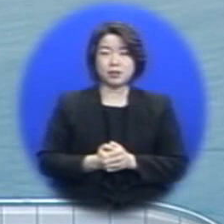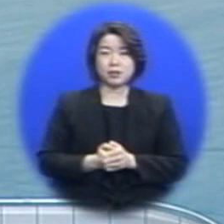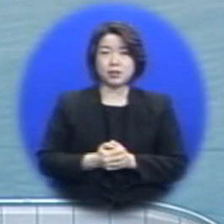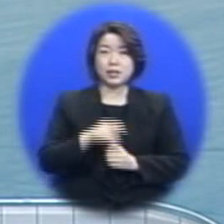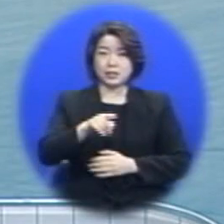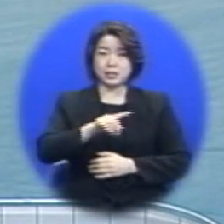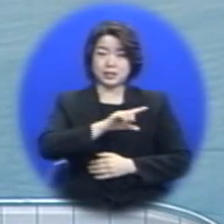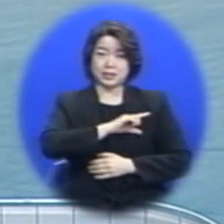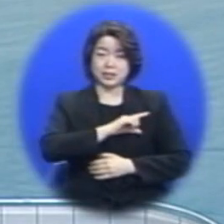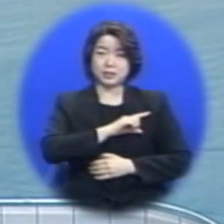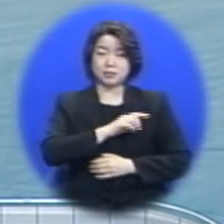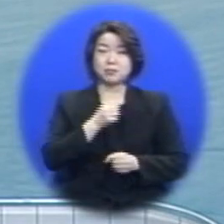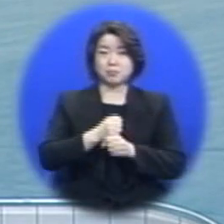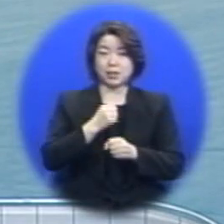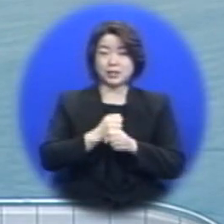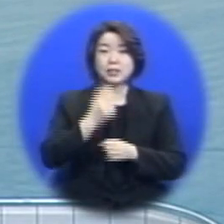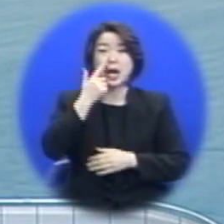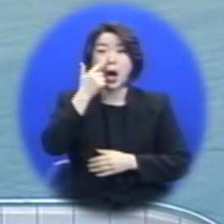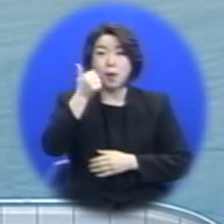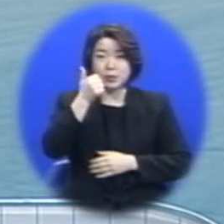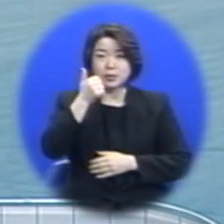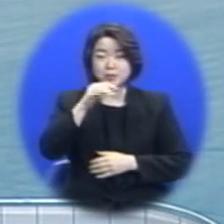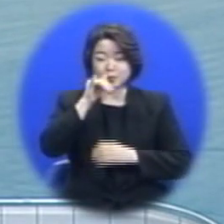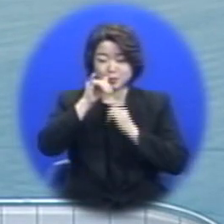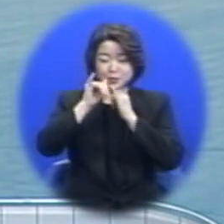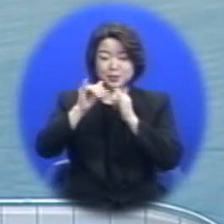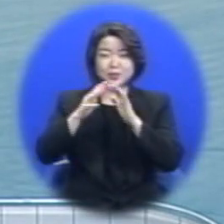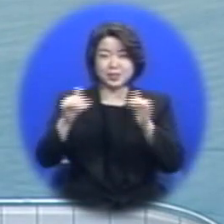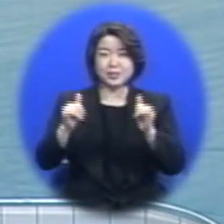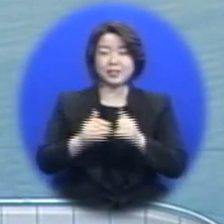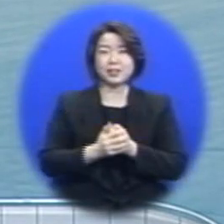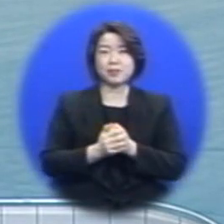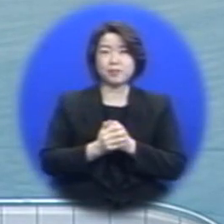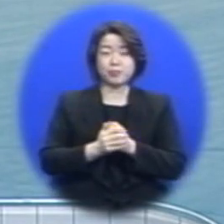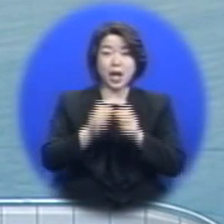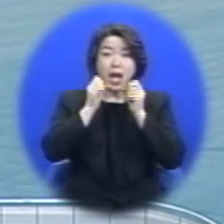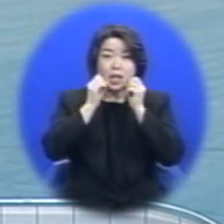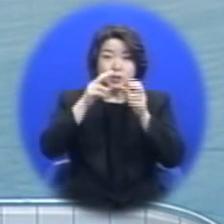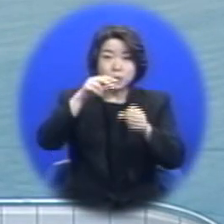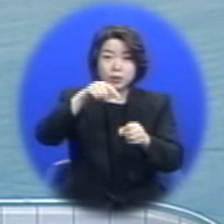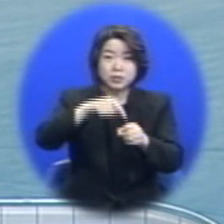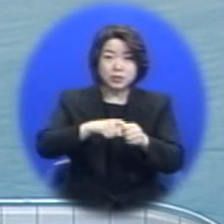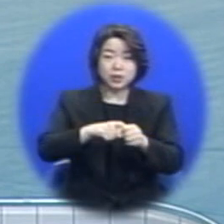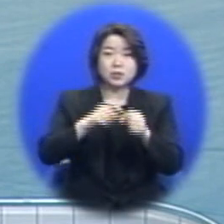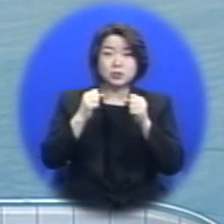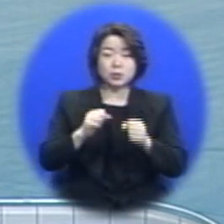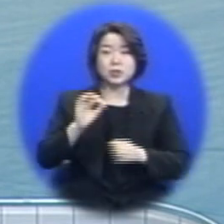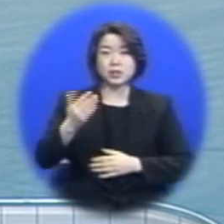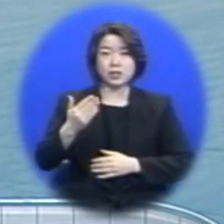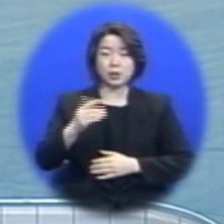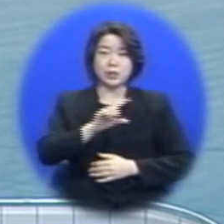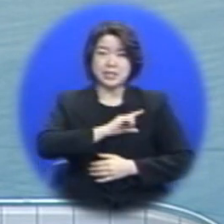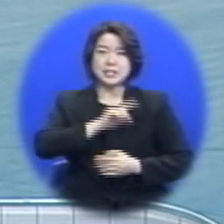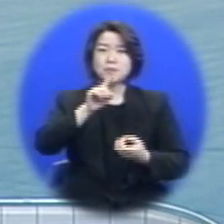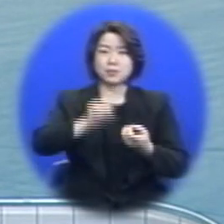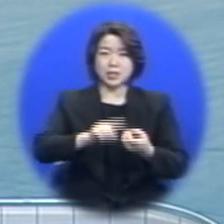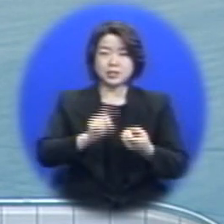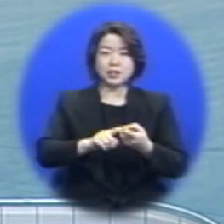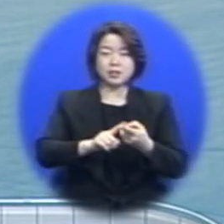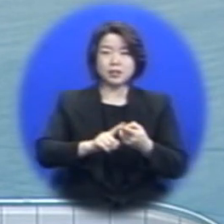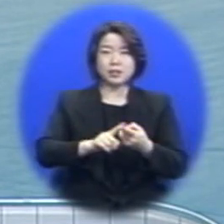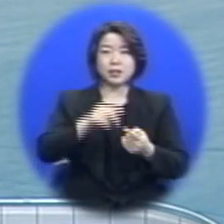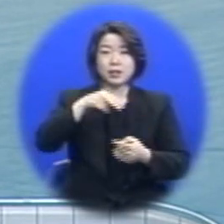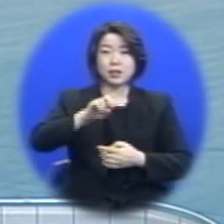그렇게 이름을 붙인 그 아버지도 참 대단한 분이에요. 선교적인 존재가 되라고 이름을 선교라고